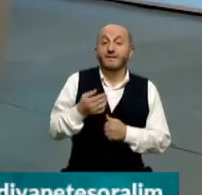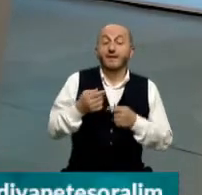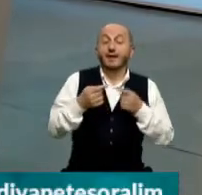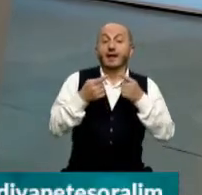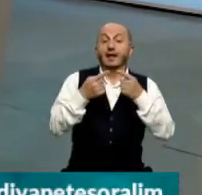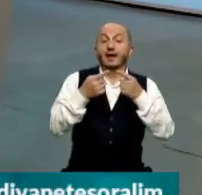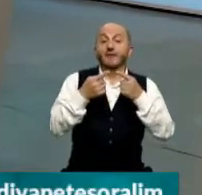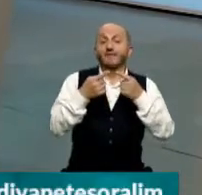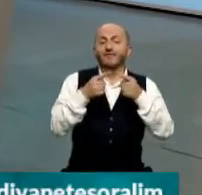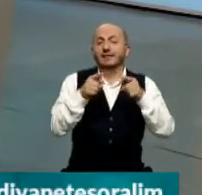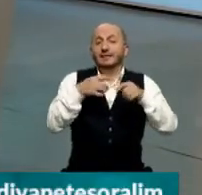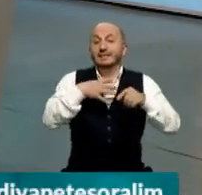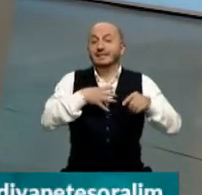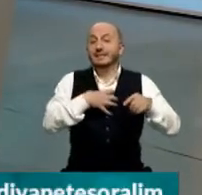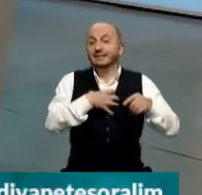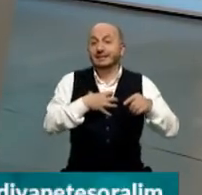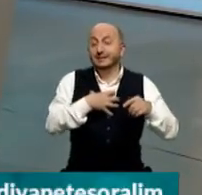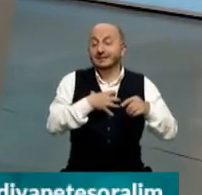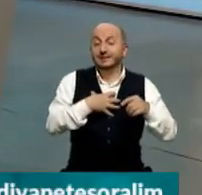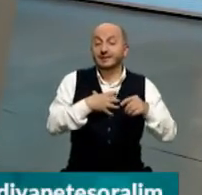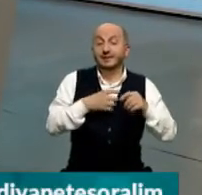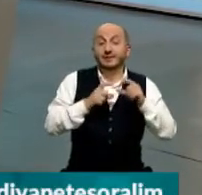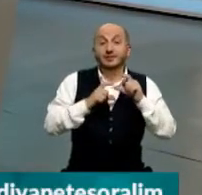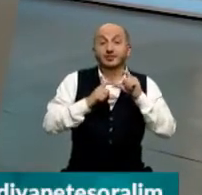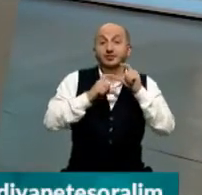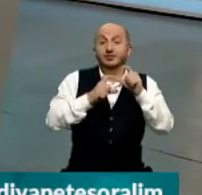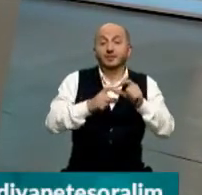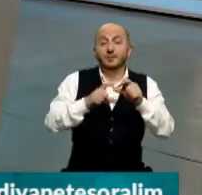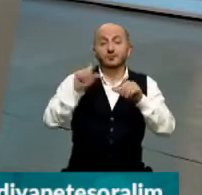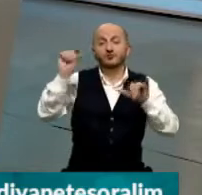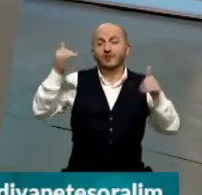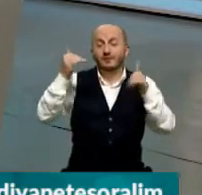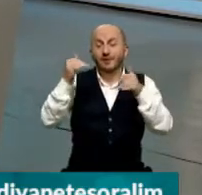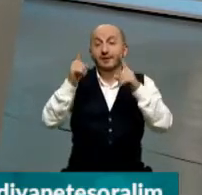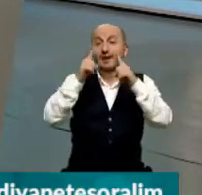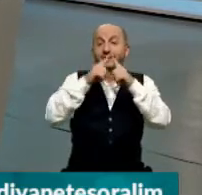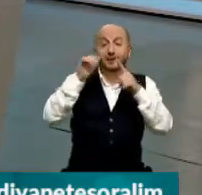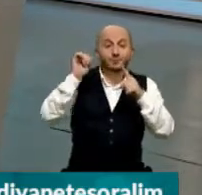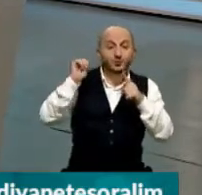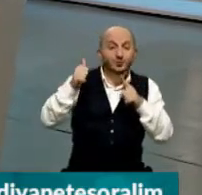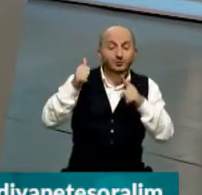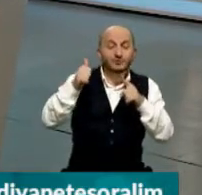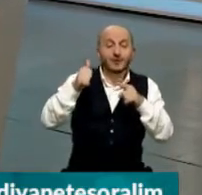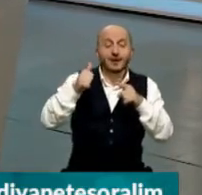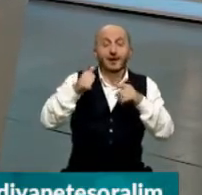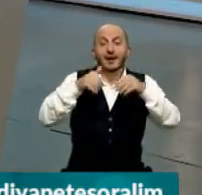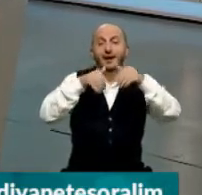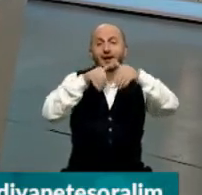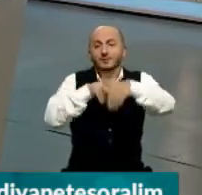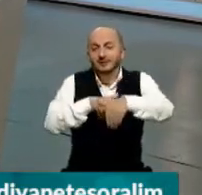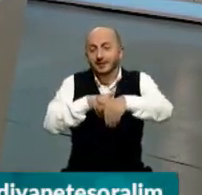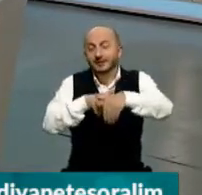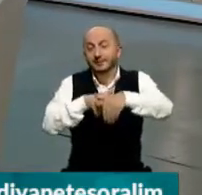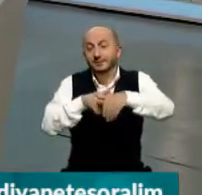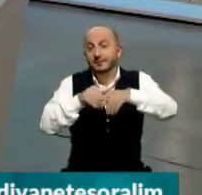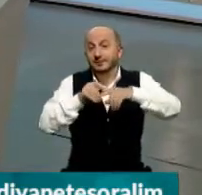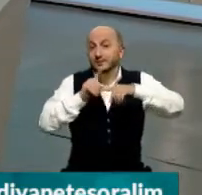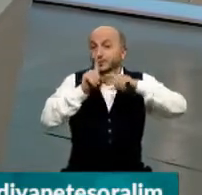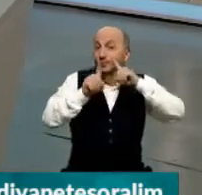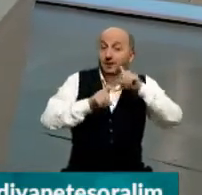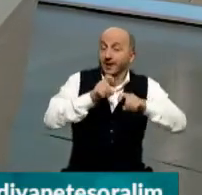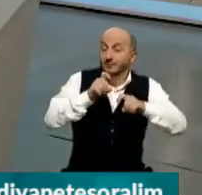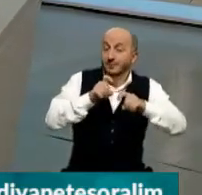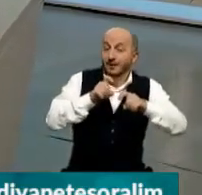mı hani Allah'a cevap verecekler? Cennete hani hep birlik nasıl oluyor onu? Yani yine kabirdeki sorular mı,